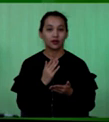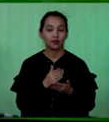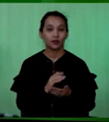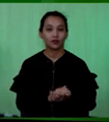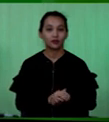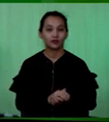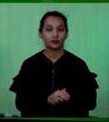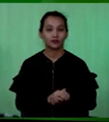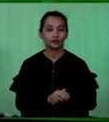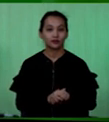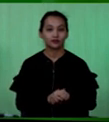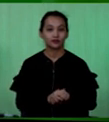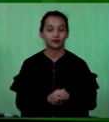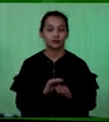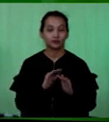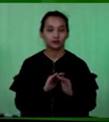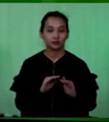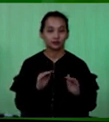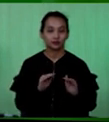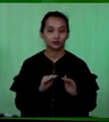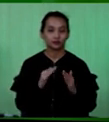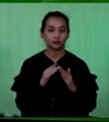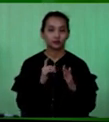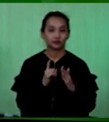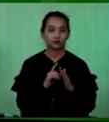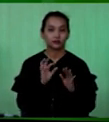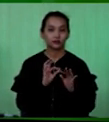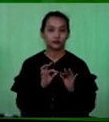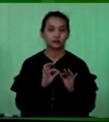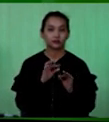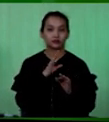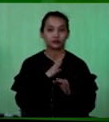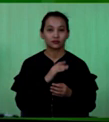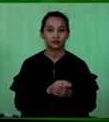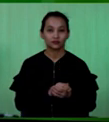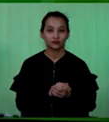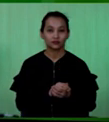teng. Bolajonlar, uyga vazifani tekshirib oldingizmi?